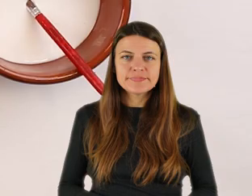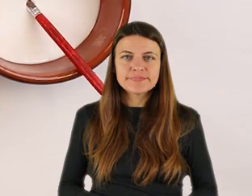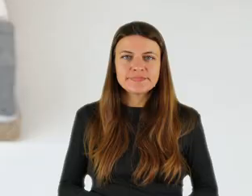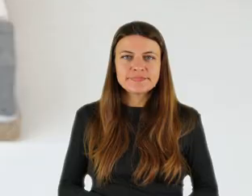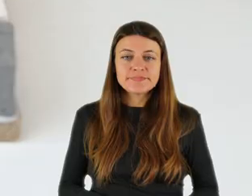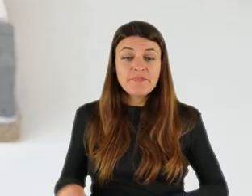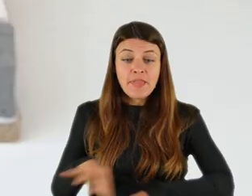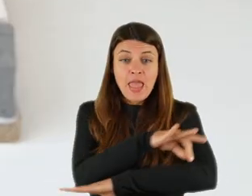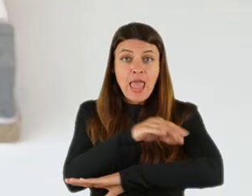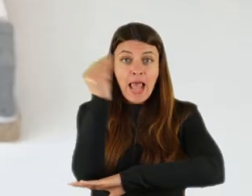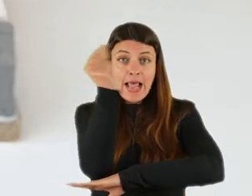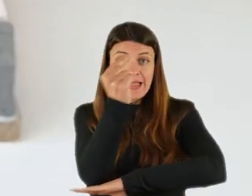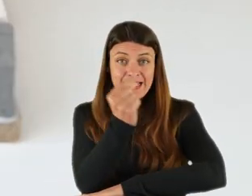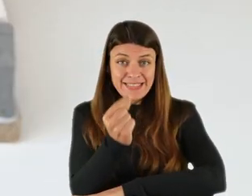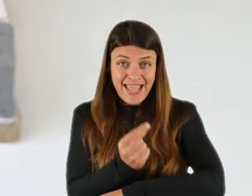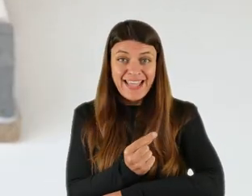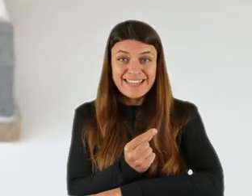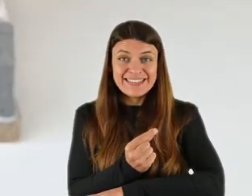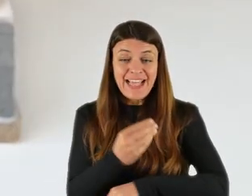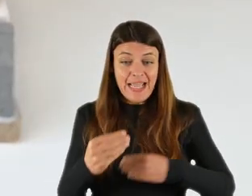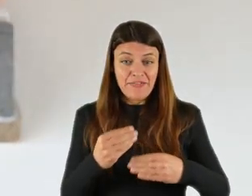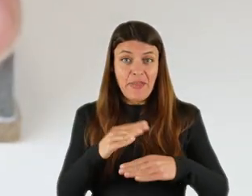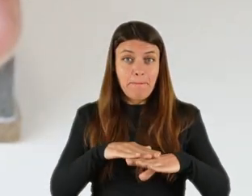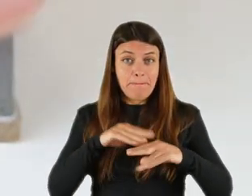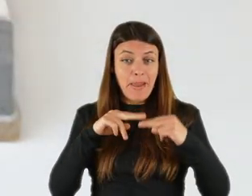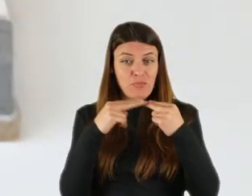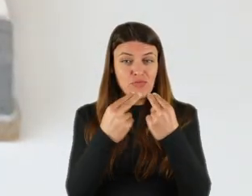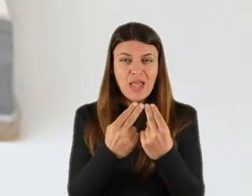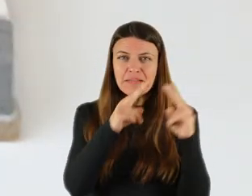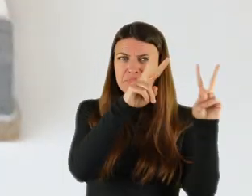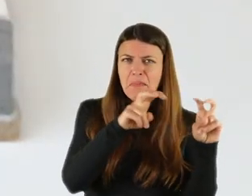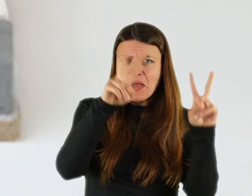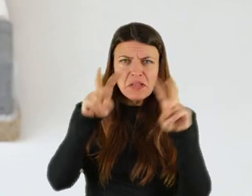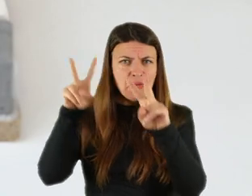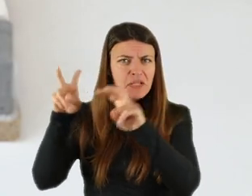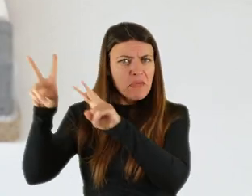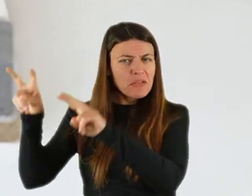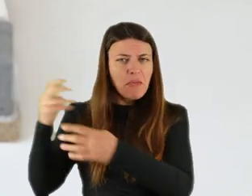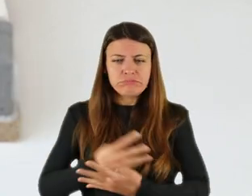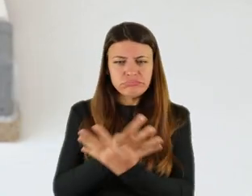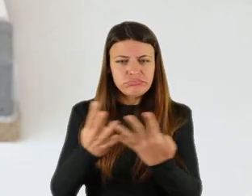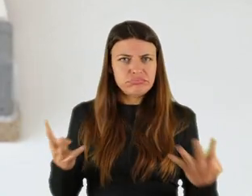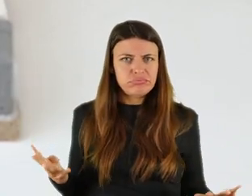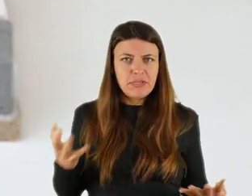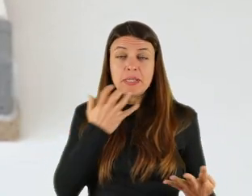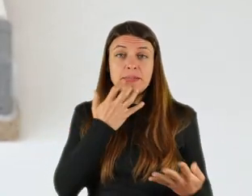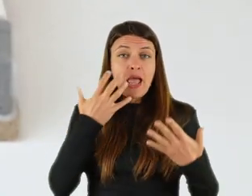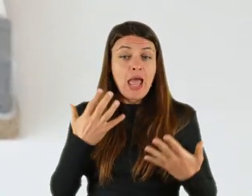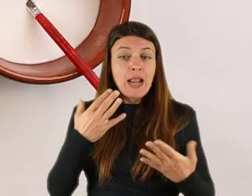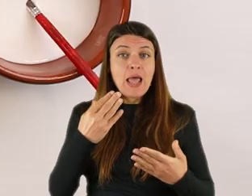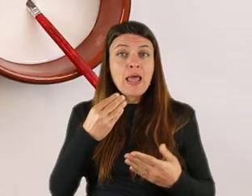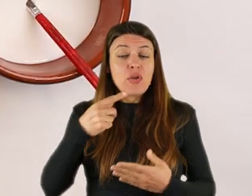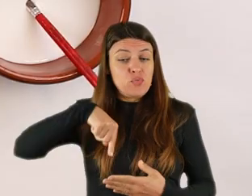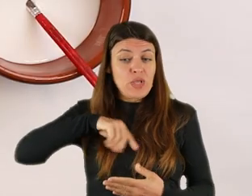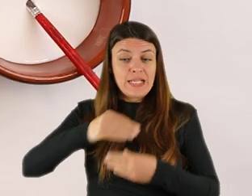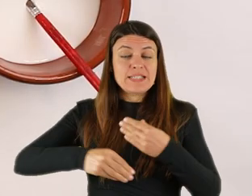Els dissenys que es feien per als mosaics podien ser de diversos motius. Nosaltres ara aquí n'hem fet un que és una sanefa, però